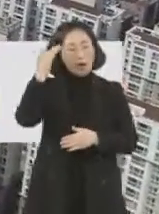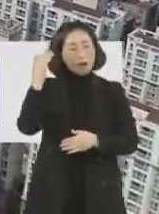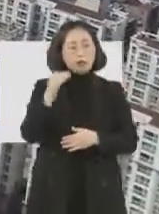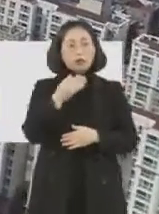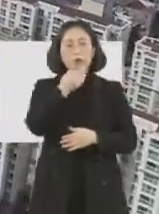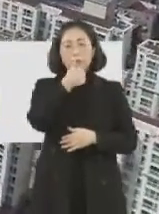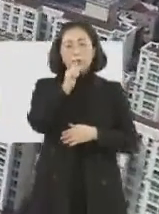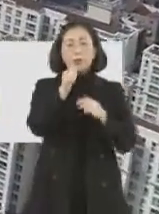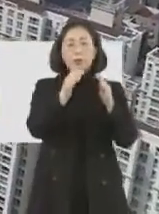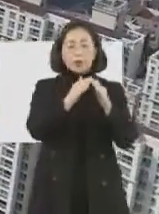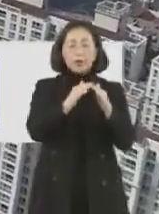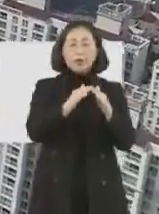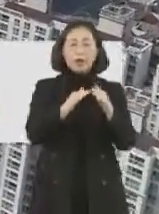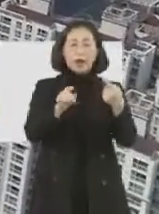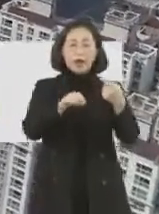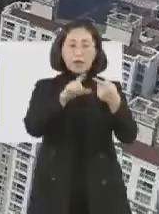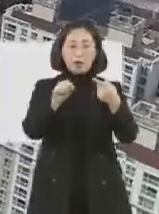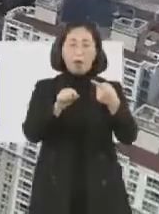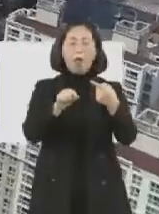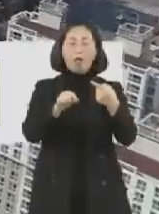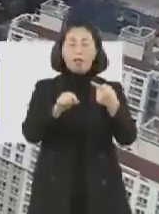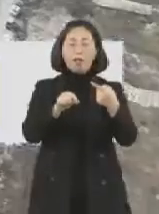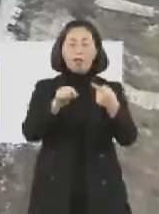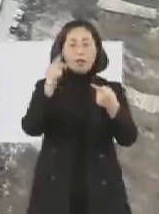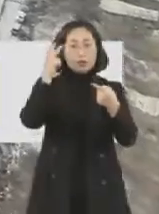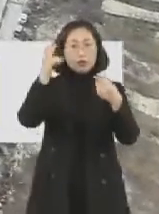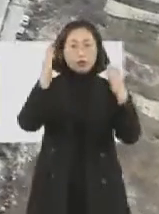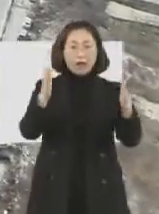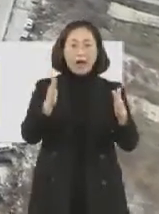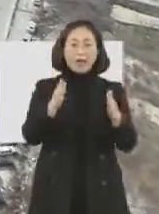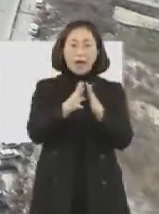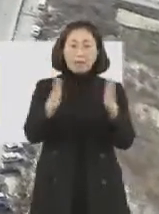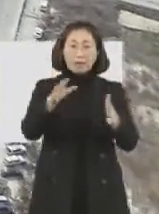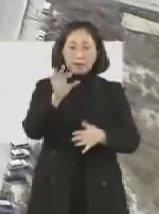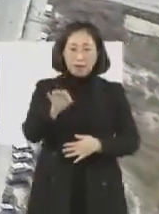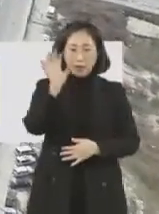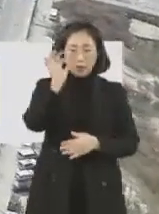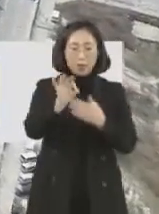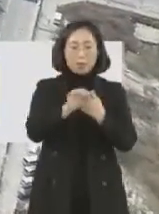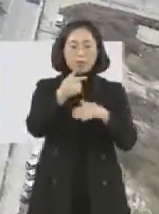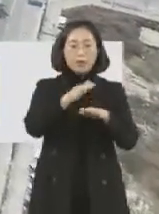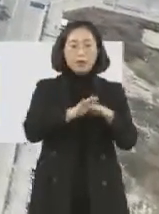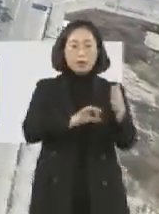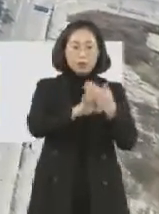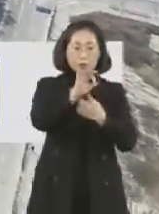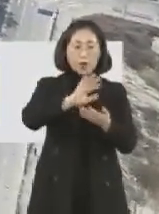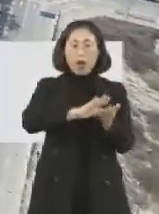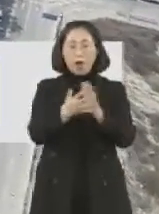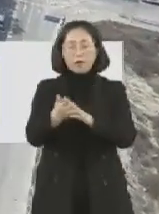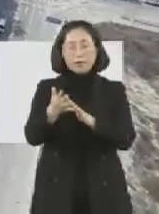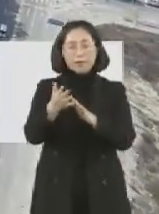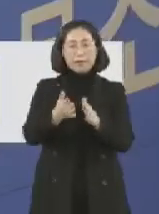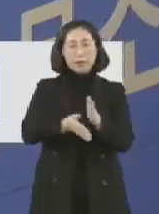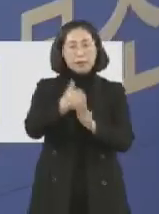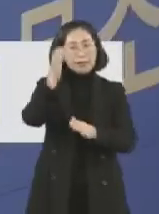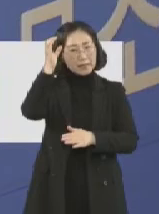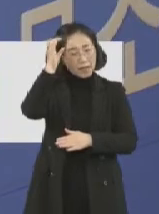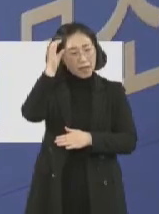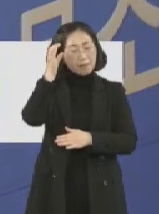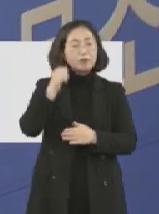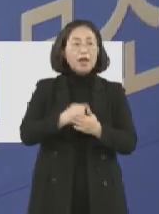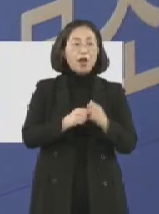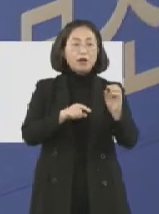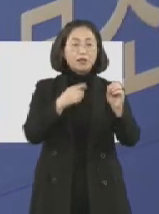부동산 원의 올해 1월 첫째 주 주간 아파트 가격 동향 에 따르면 대전은 동구가 혁신도시 기대감으로 전지 레비